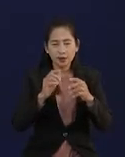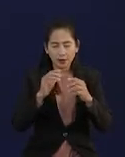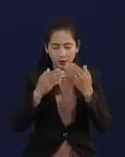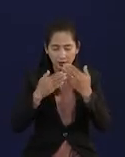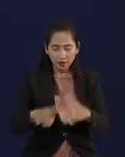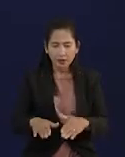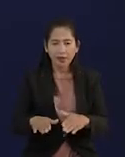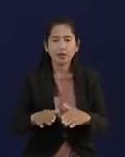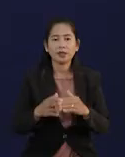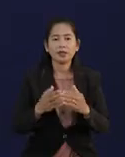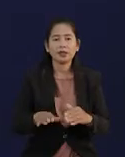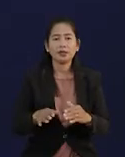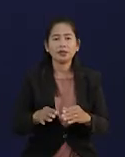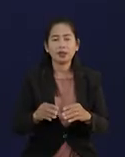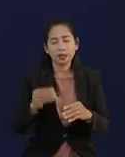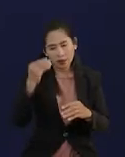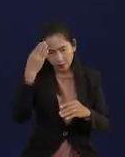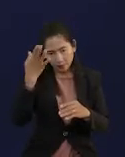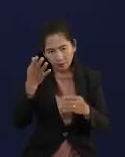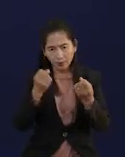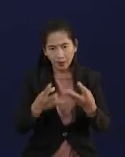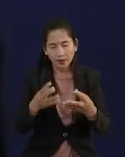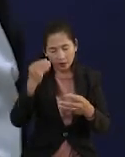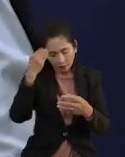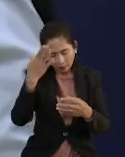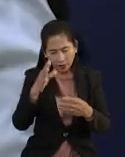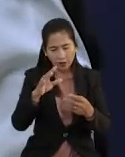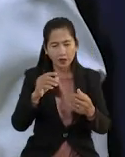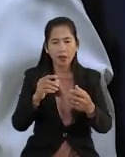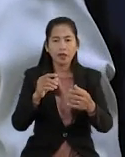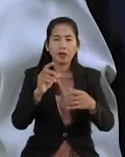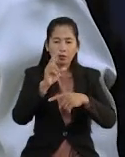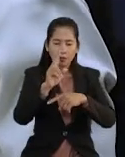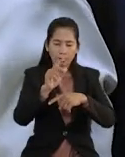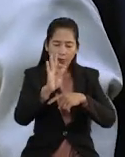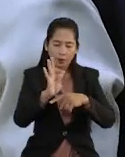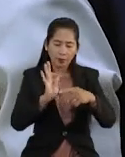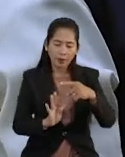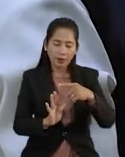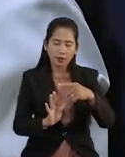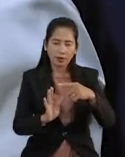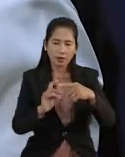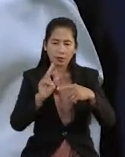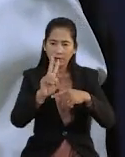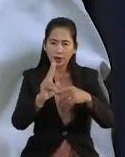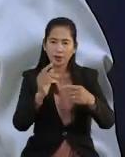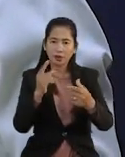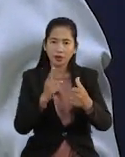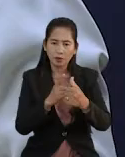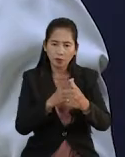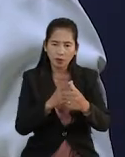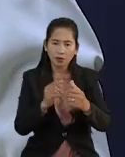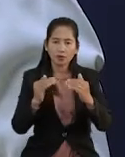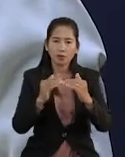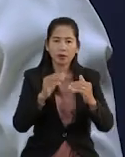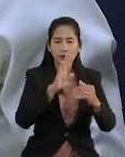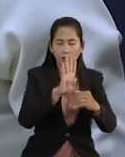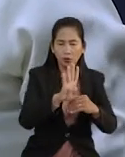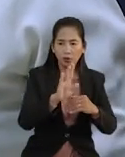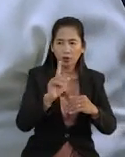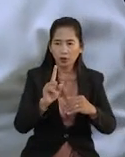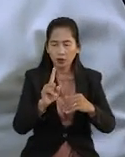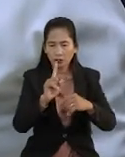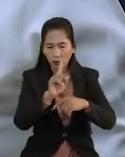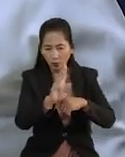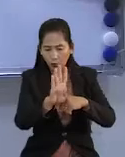Ta dân prao bảo màn vị thi chạy nâng bồn màn. Đàm bấy rô bảo phía phi đọc bốn. Sma nâng buôn phía